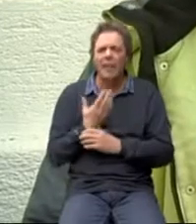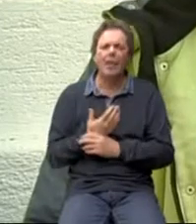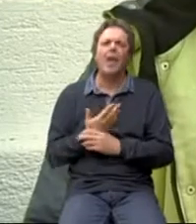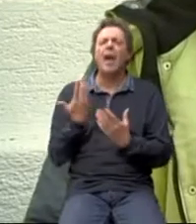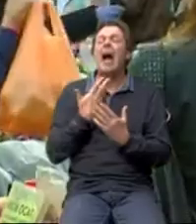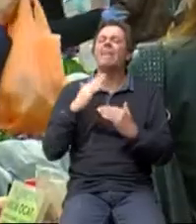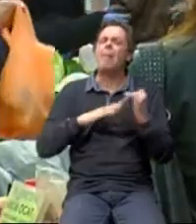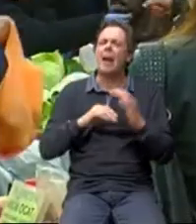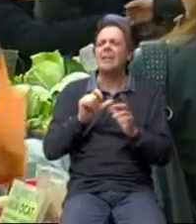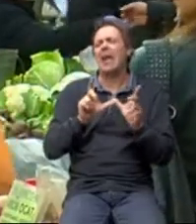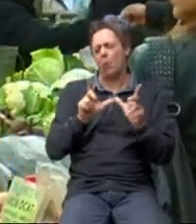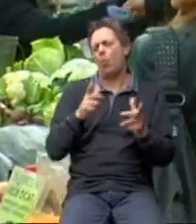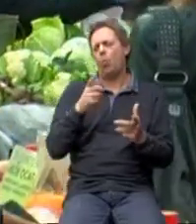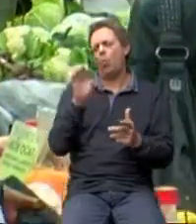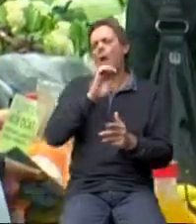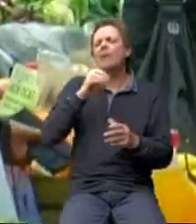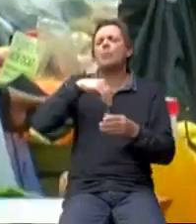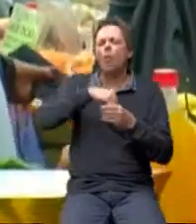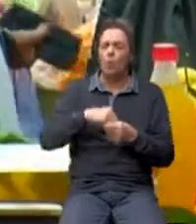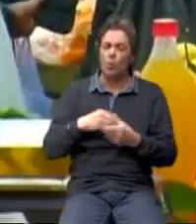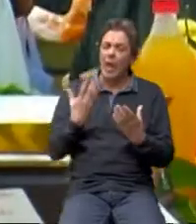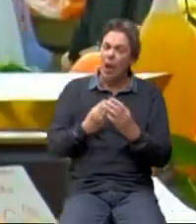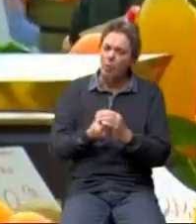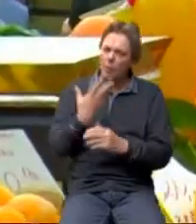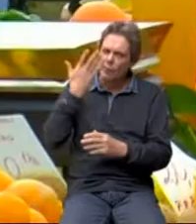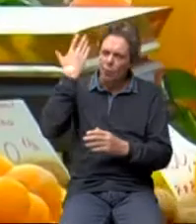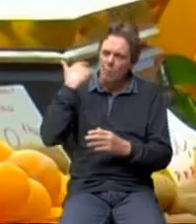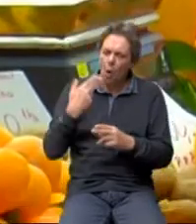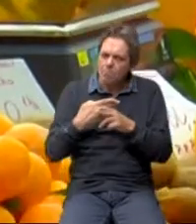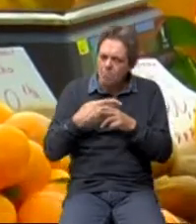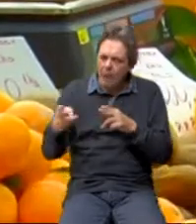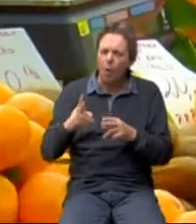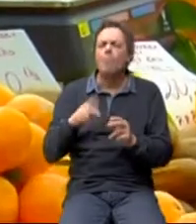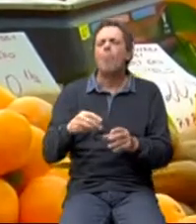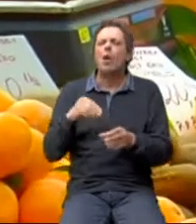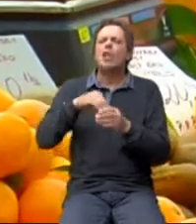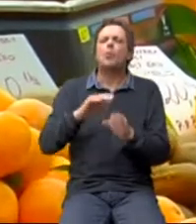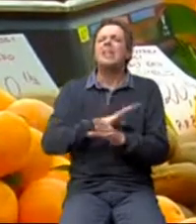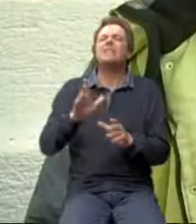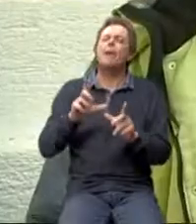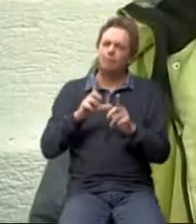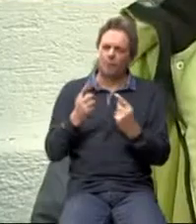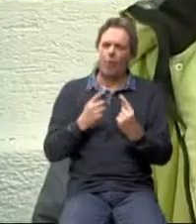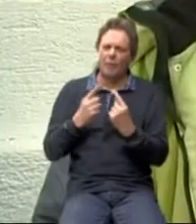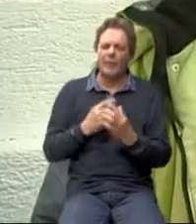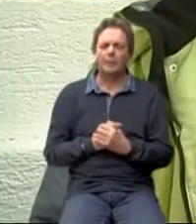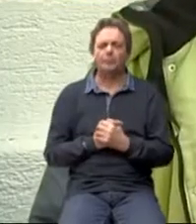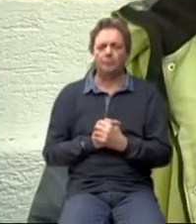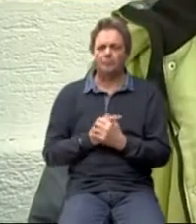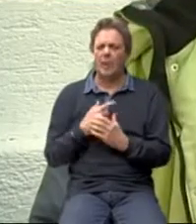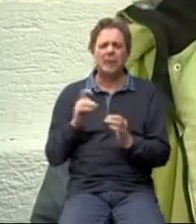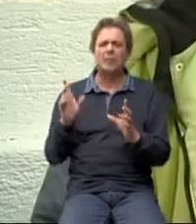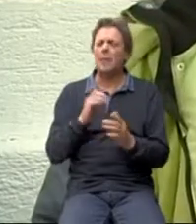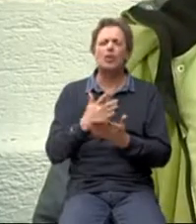kakva je praksa i u Europskoj uniji. Kako bi proizvod bio eko, mora ispuniti sve uvjete. Ne smije se ništa koristiti, znači